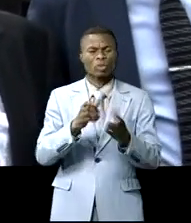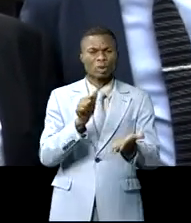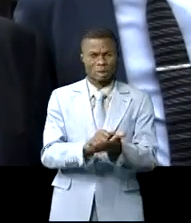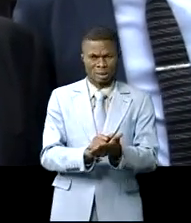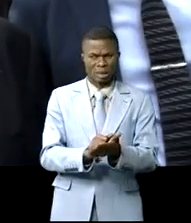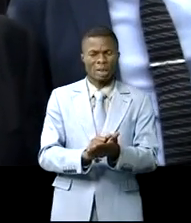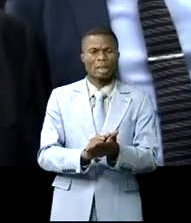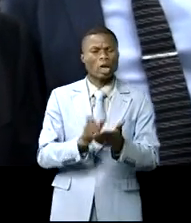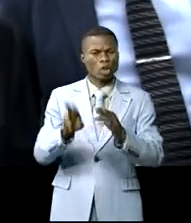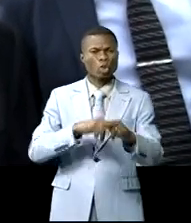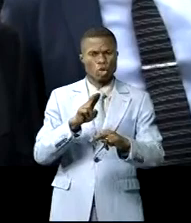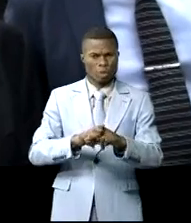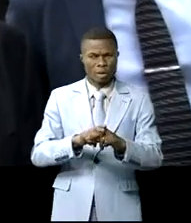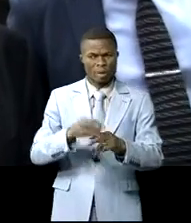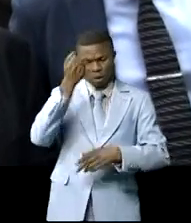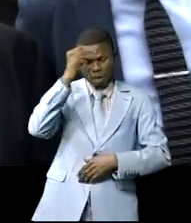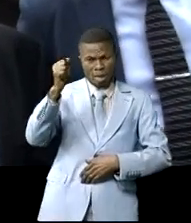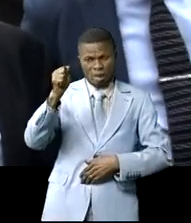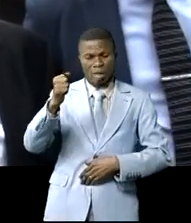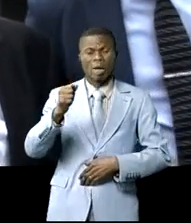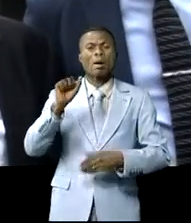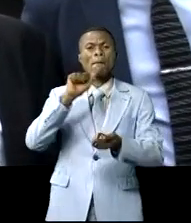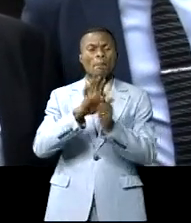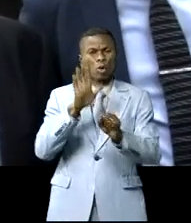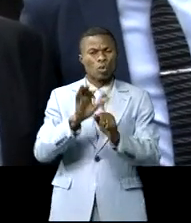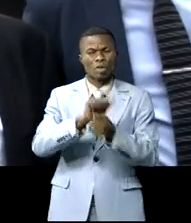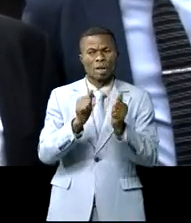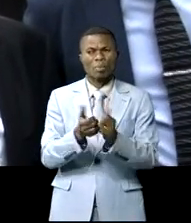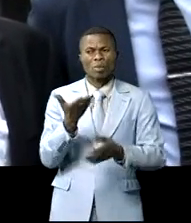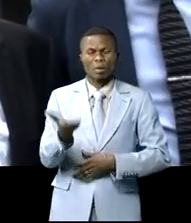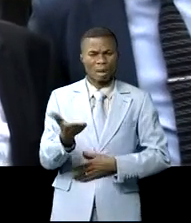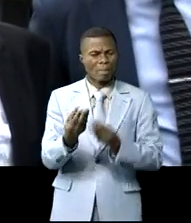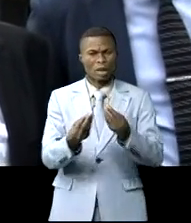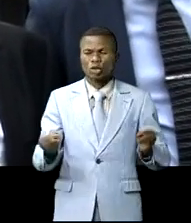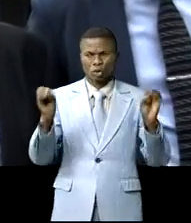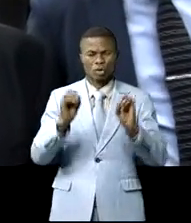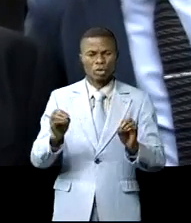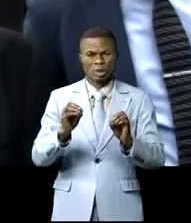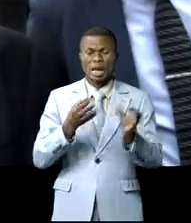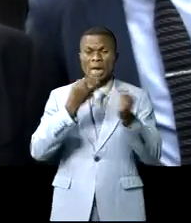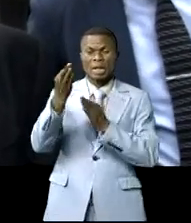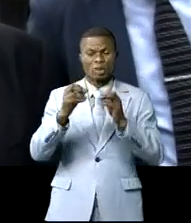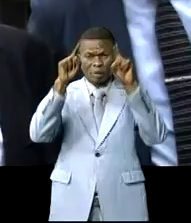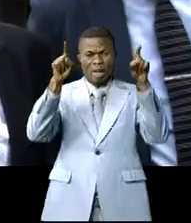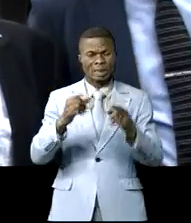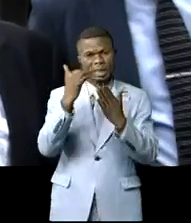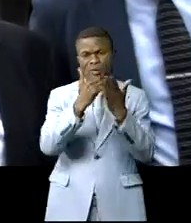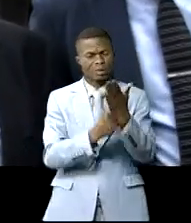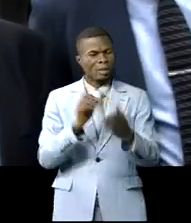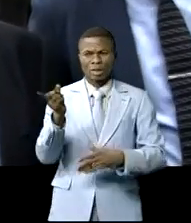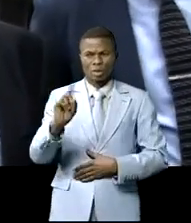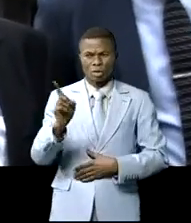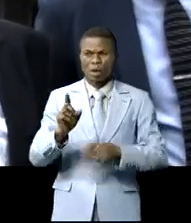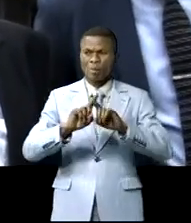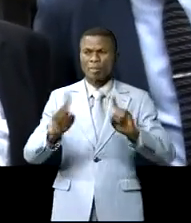sommes en grève pour des mobiles divers que je ne saurais pas énumérer ici.